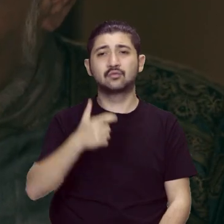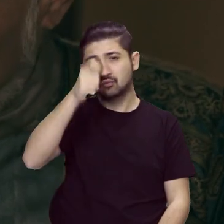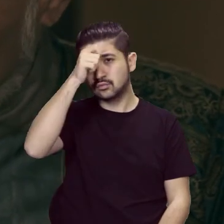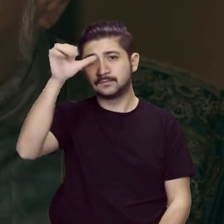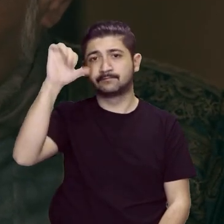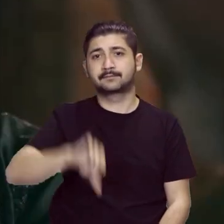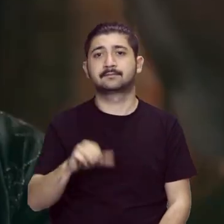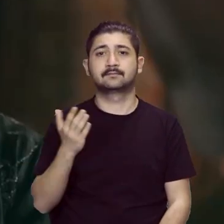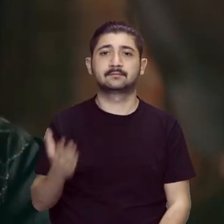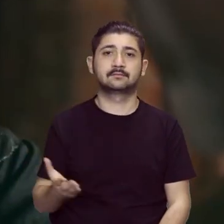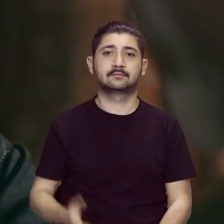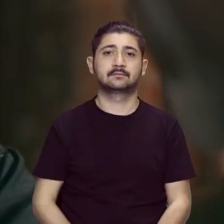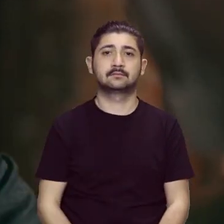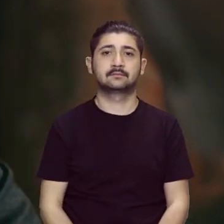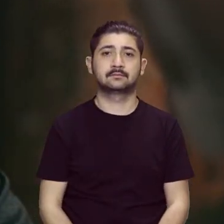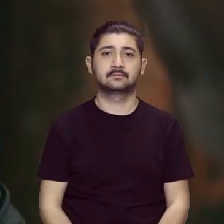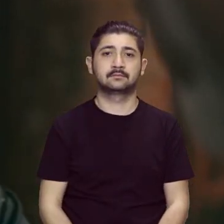Türkler kaybetmiş kızım.